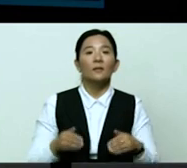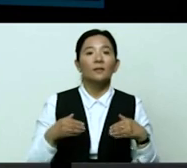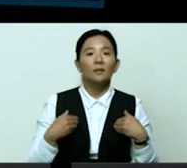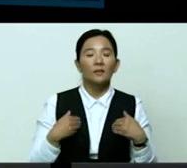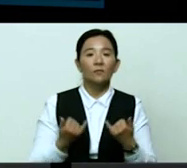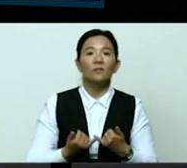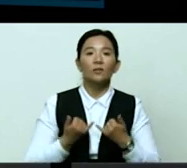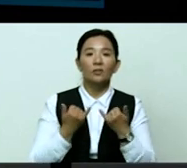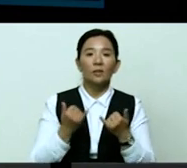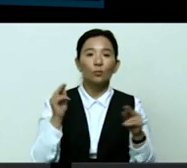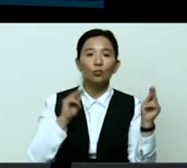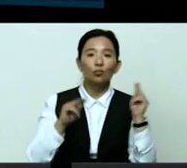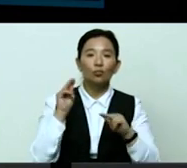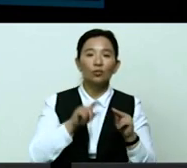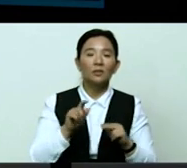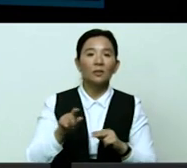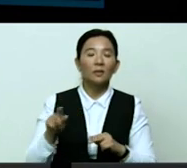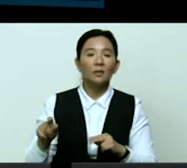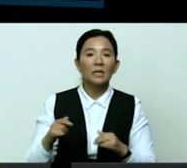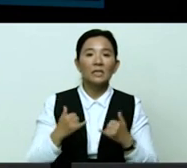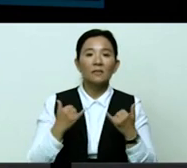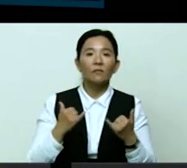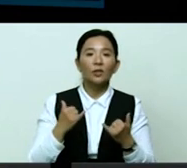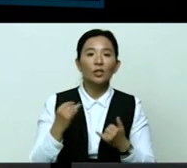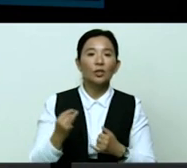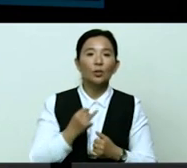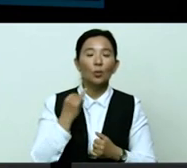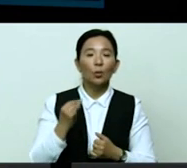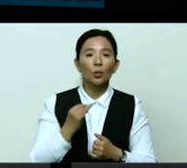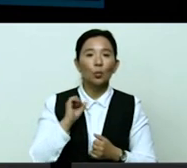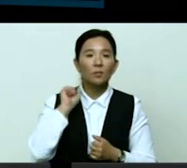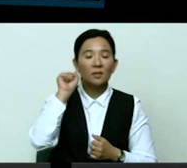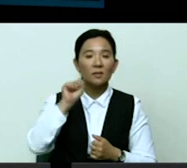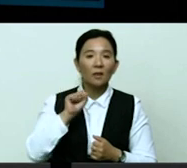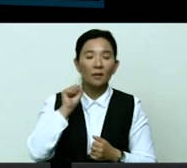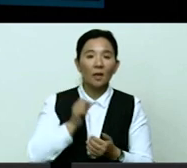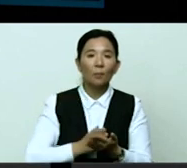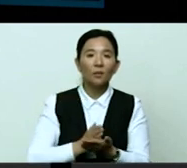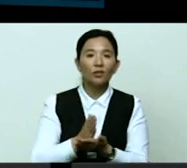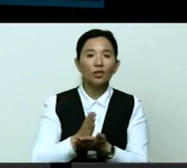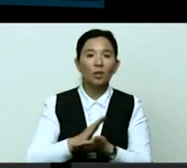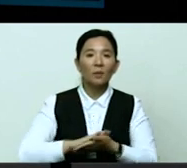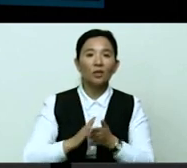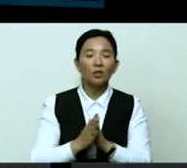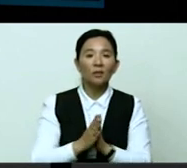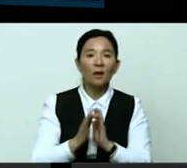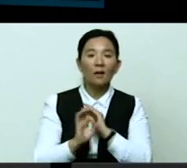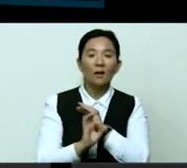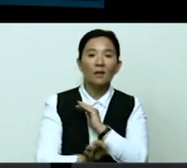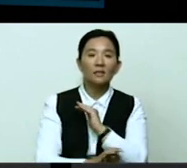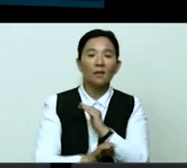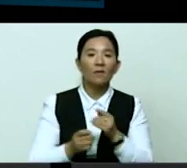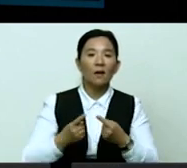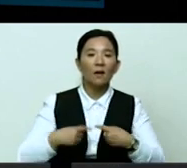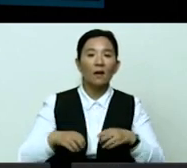Здравствуйте, уважаемые ученики! Сегодня история Узбекистана. Политическое положение Коканского ханства